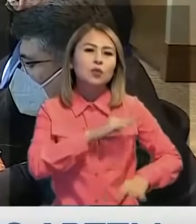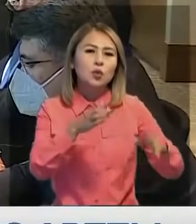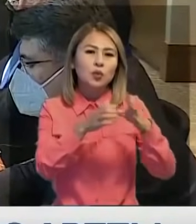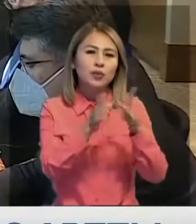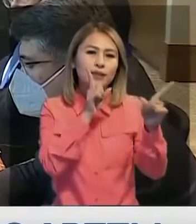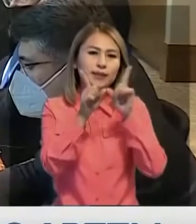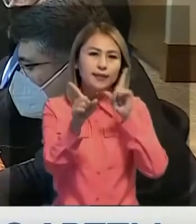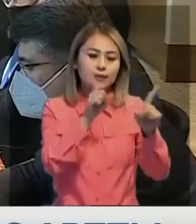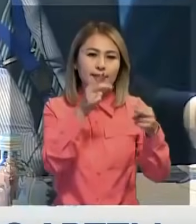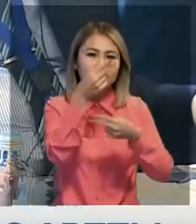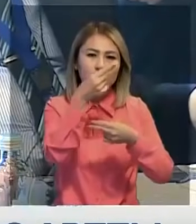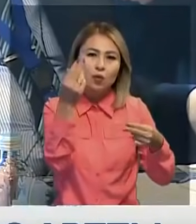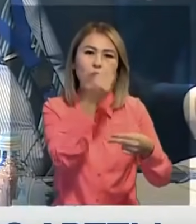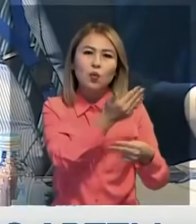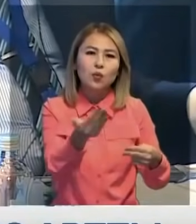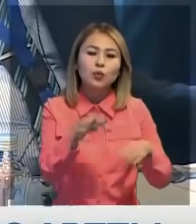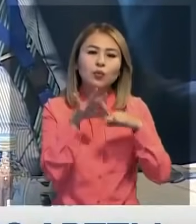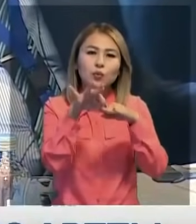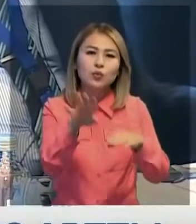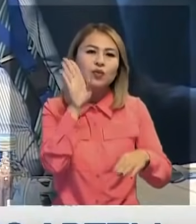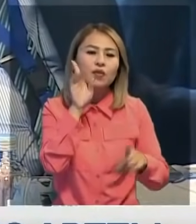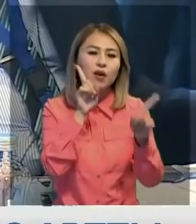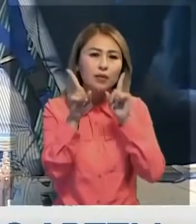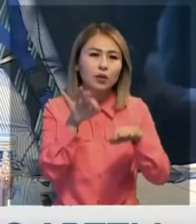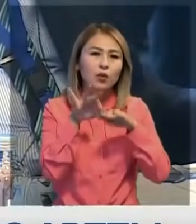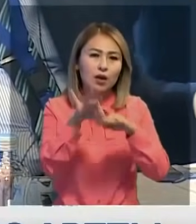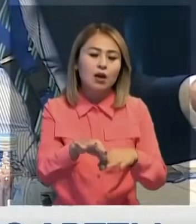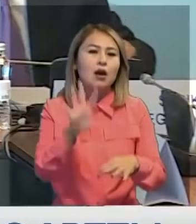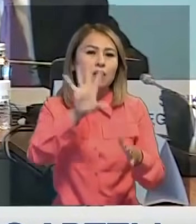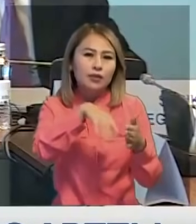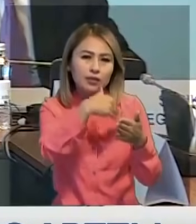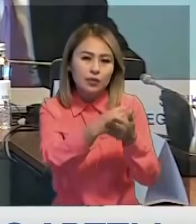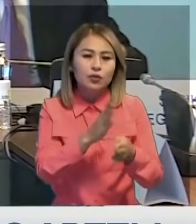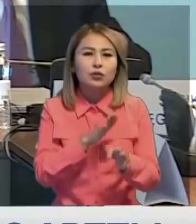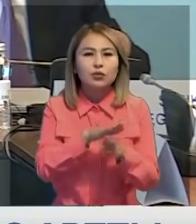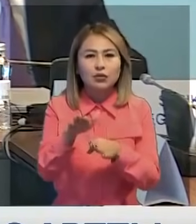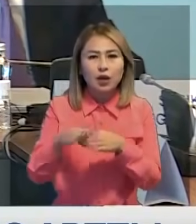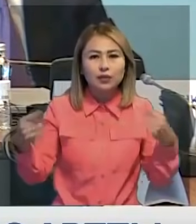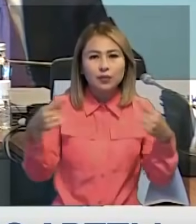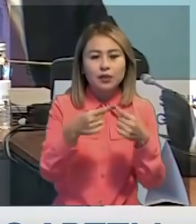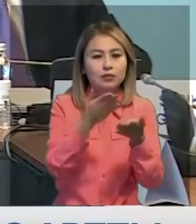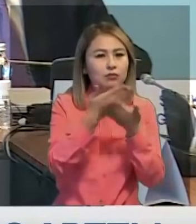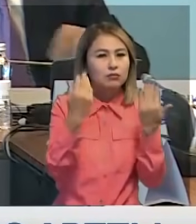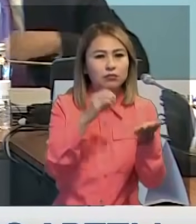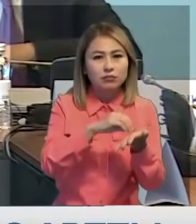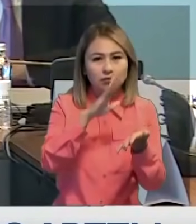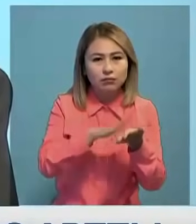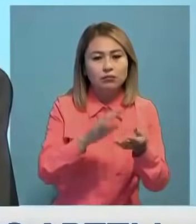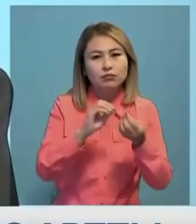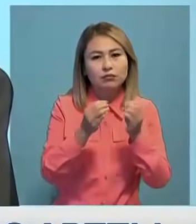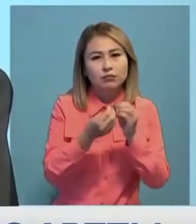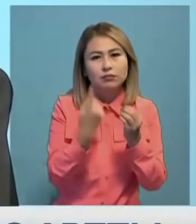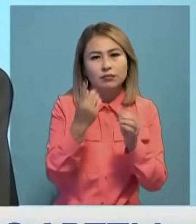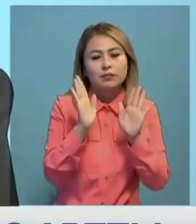тобының отырысында 7-ші съездің тақырыптары мен оны өткізу форматы ойластырылды. Әзірге өтетін күні нақты белгілі емес, тек